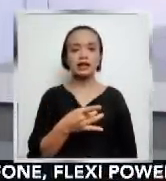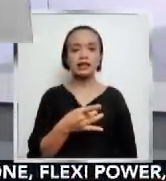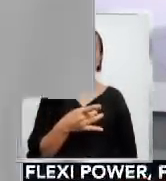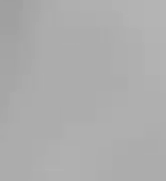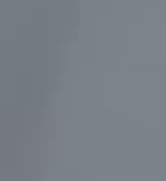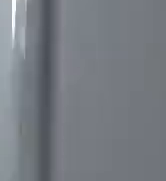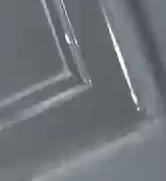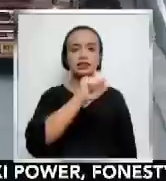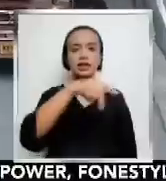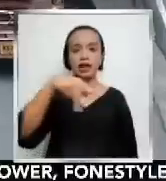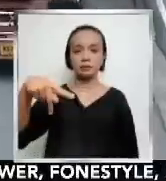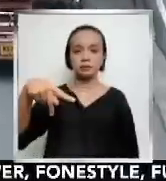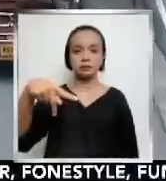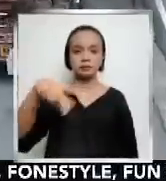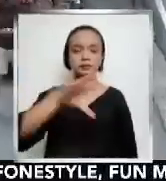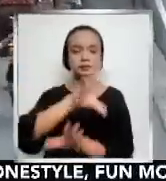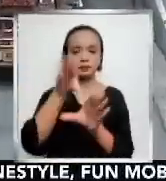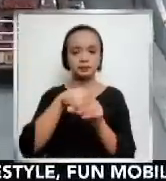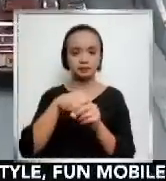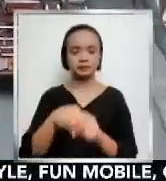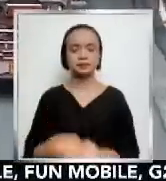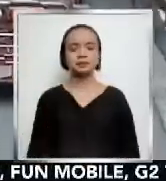Moro.